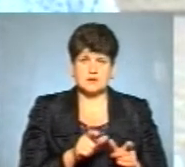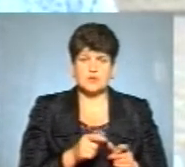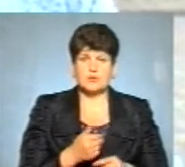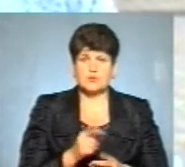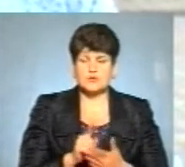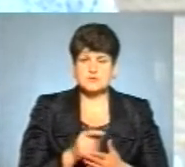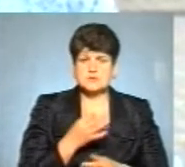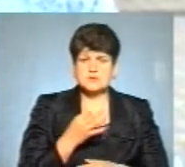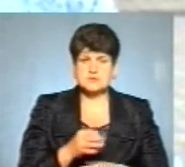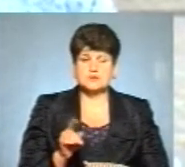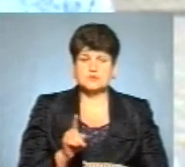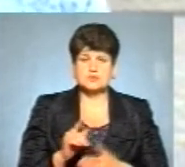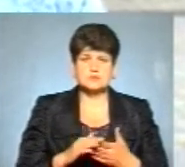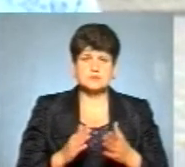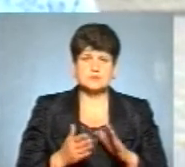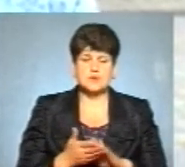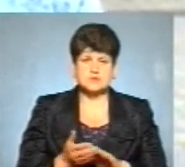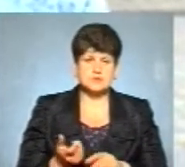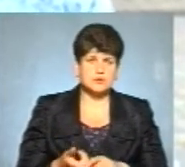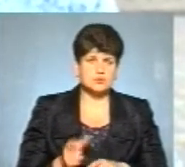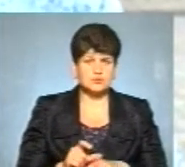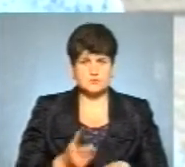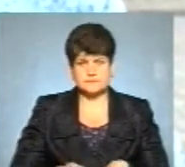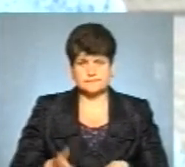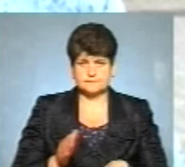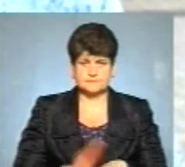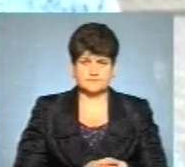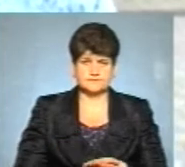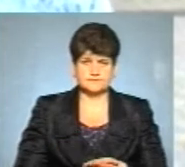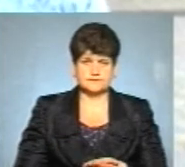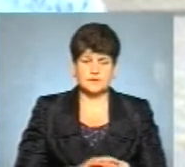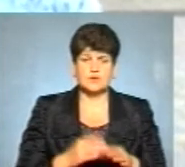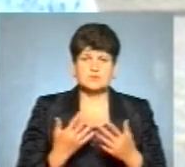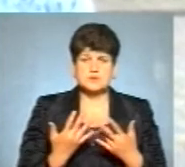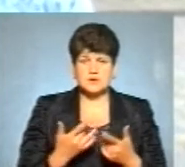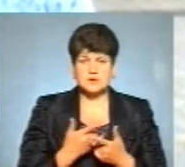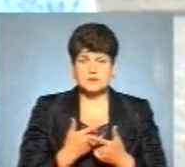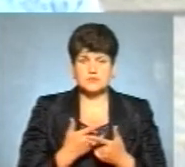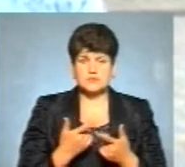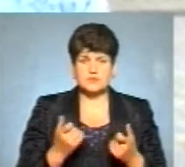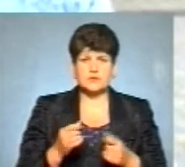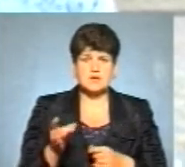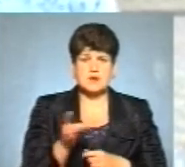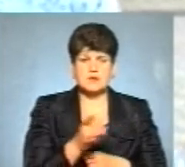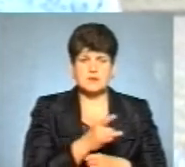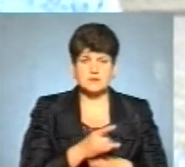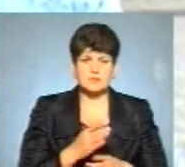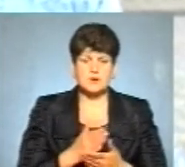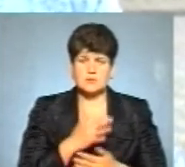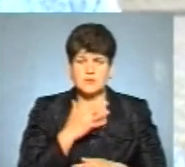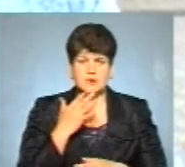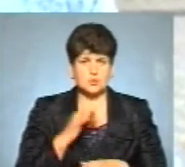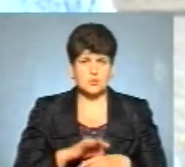що ситуація дуже напружена, оскільки я інформований, райони мають багато